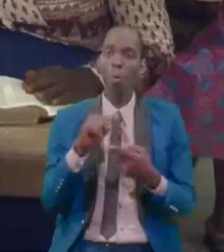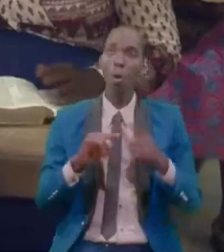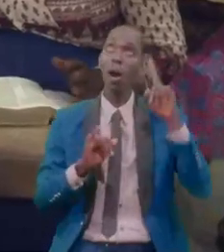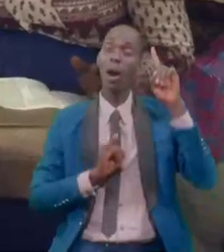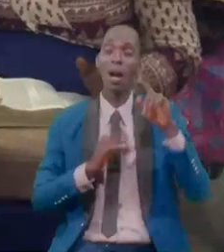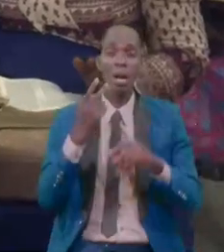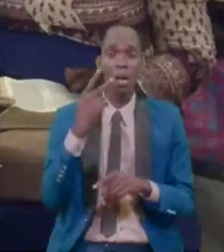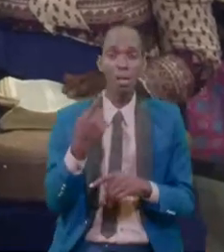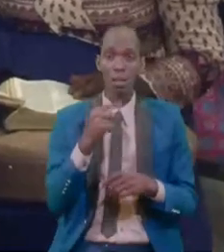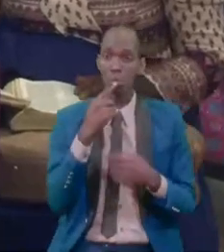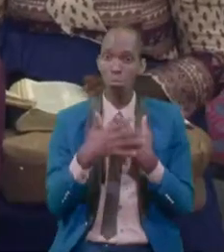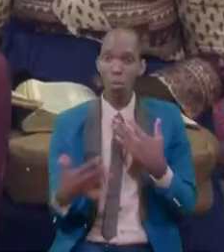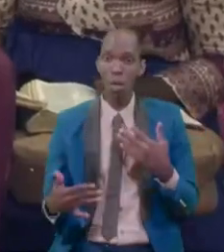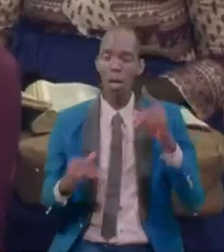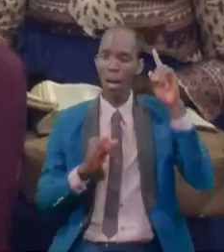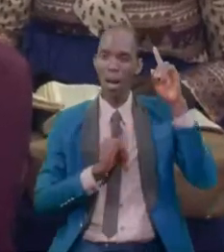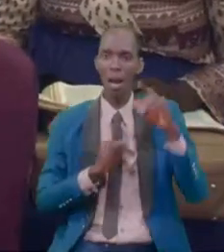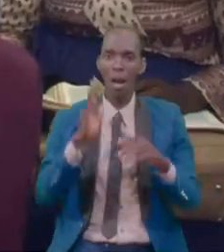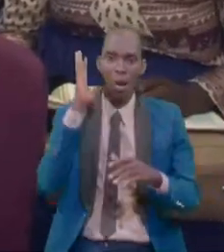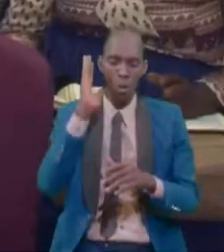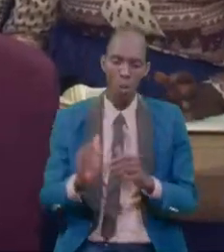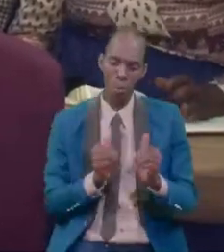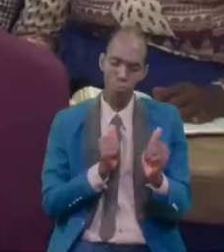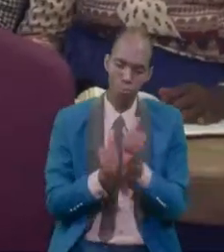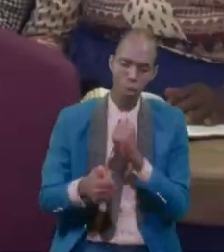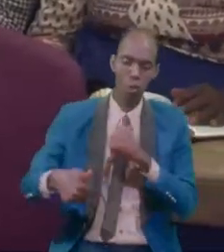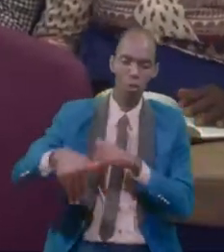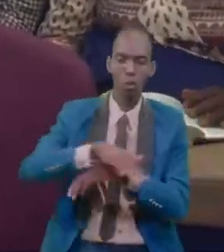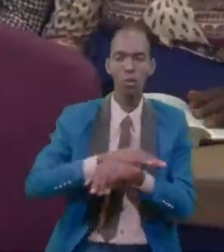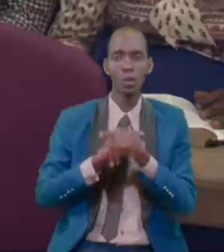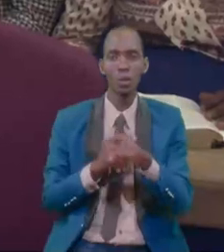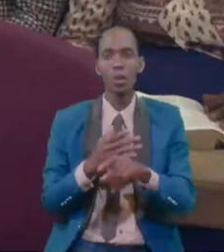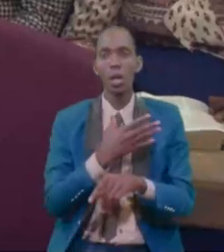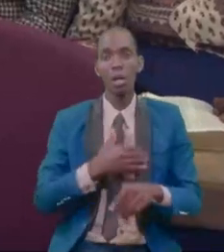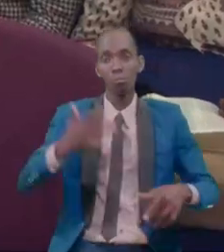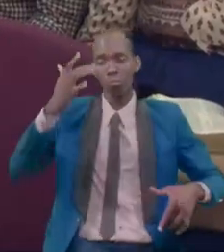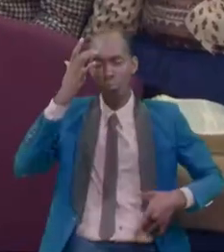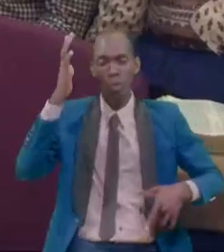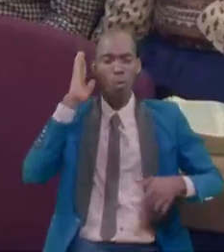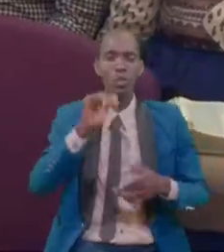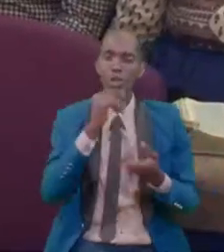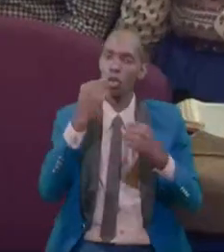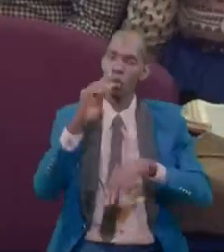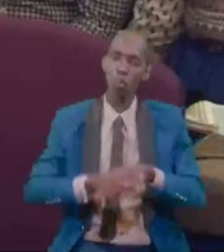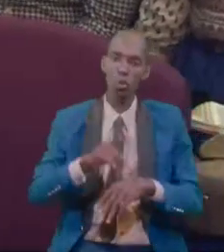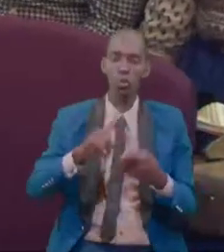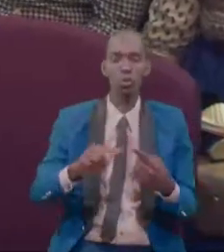Je verrai le sang, et je passerai par-dessus vous. Et il n'y aura point de plaie qui vous